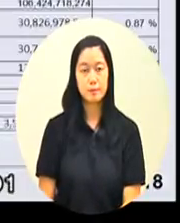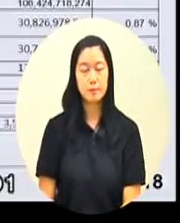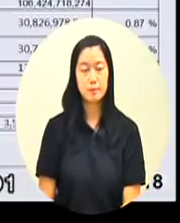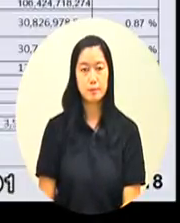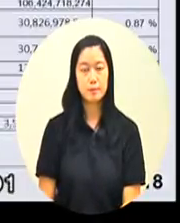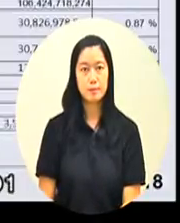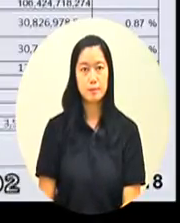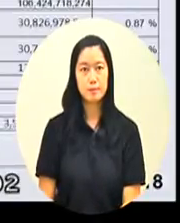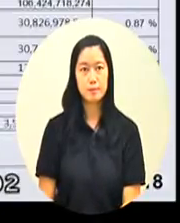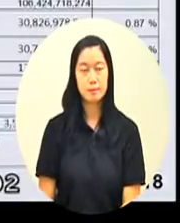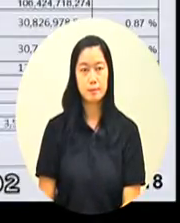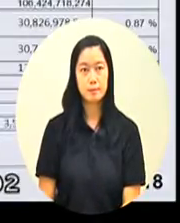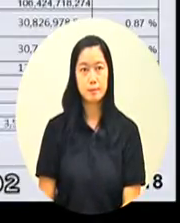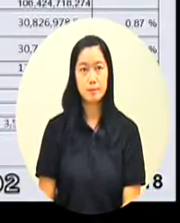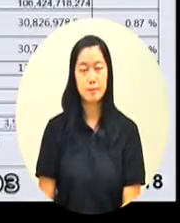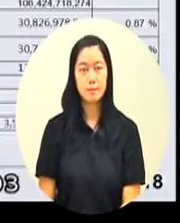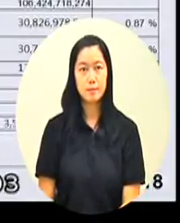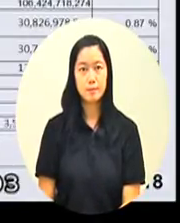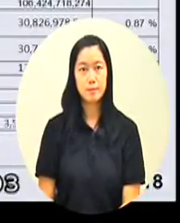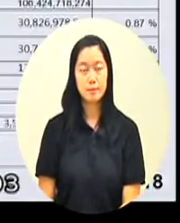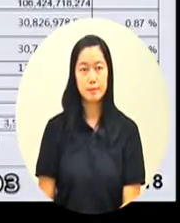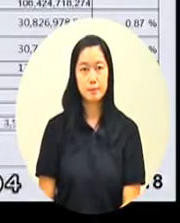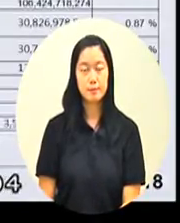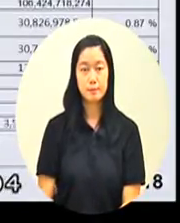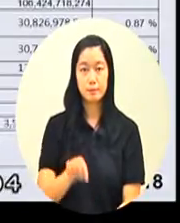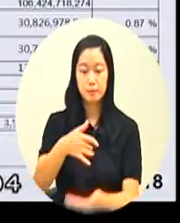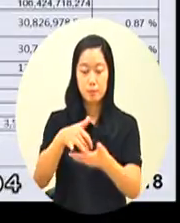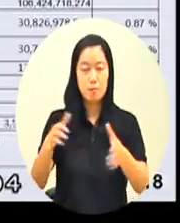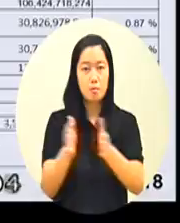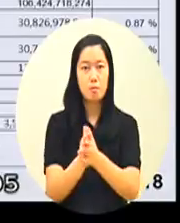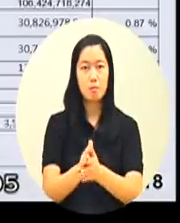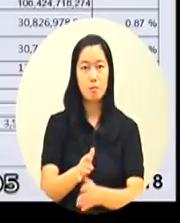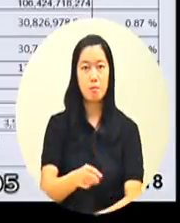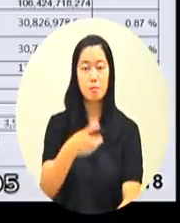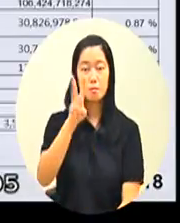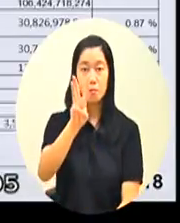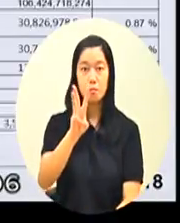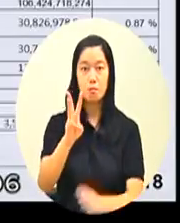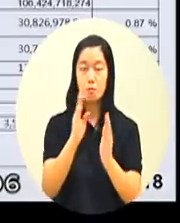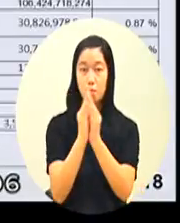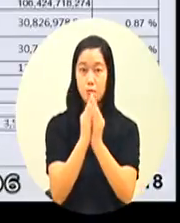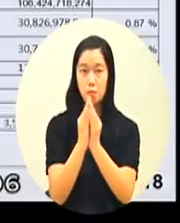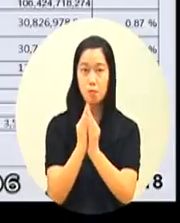对不起，这个表比较小，我要看一下，一共有